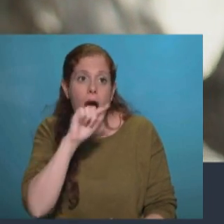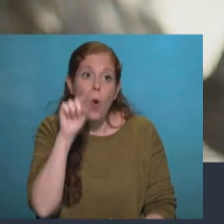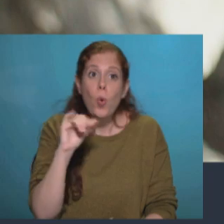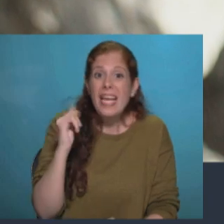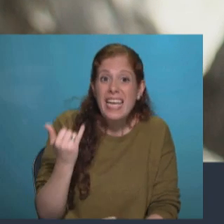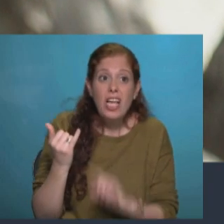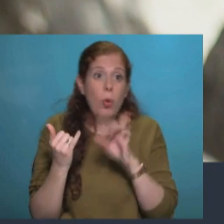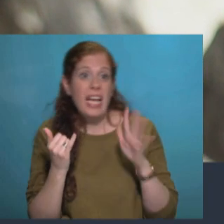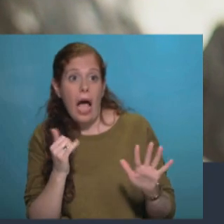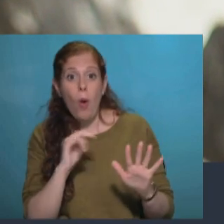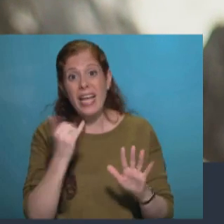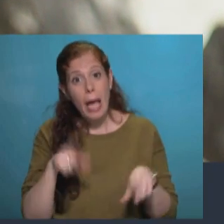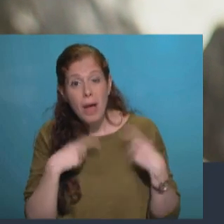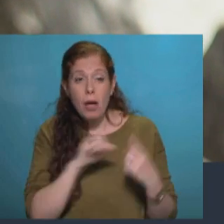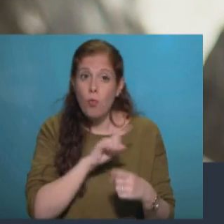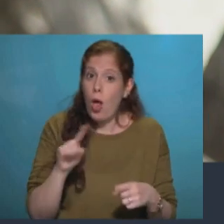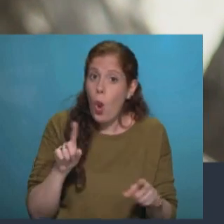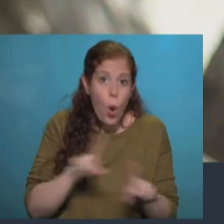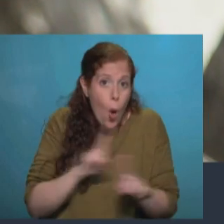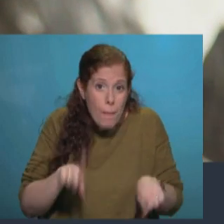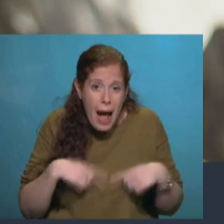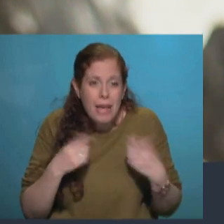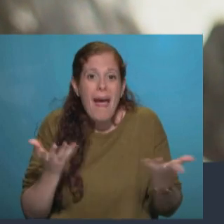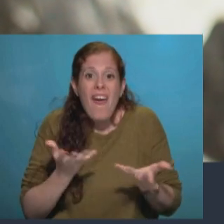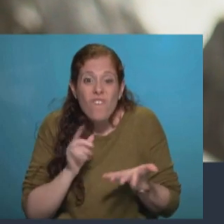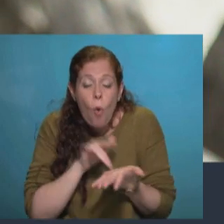אולי כן בחיים, אולי לא בחיים, איפה?